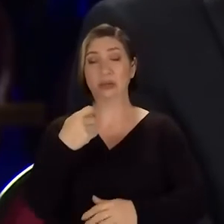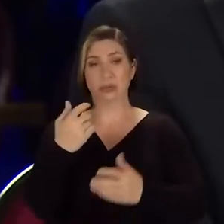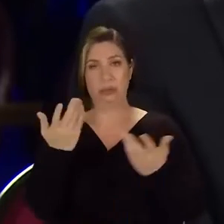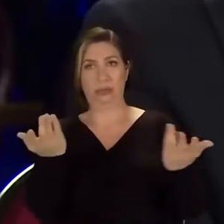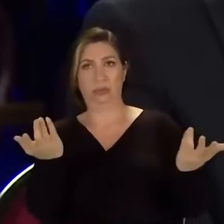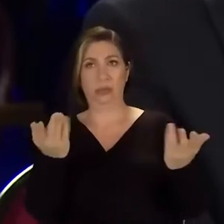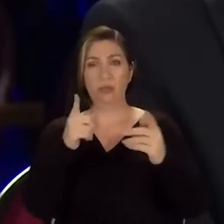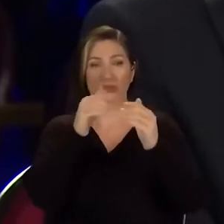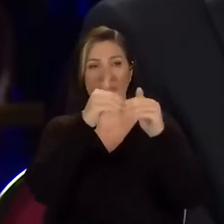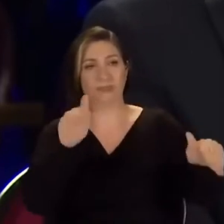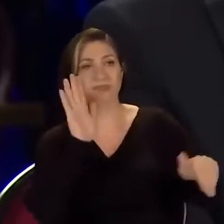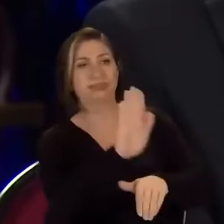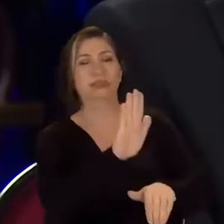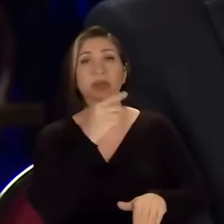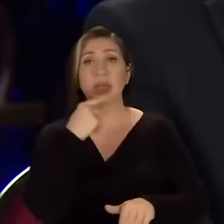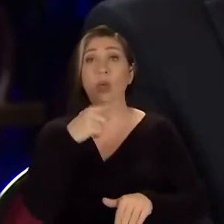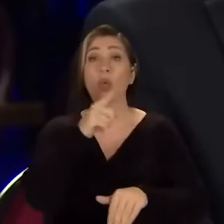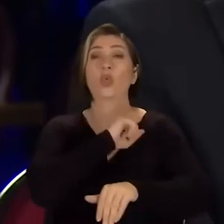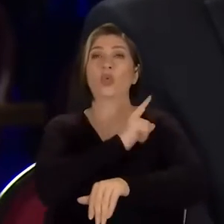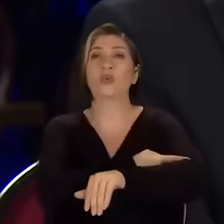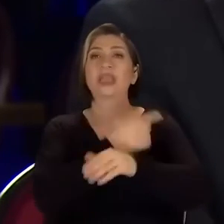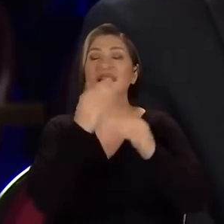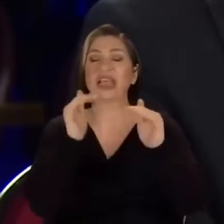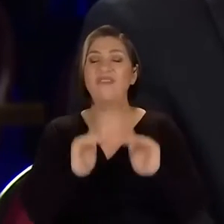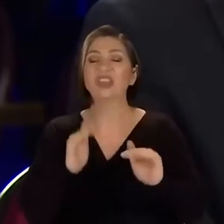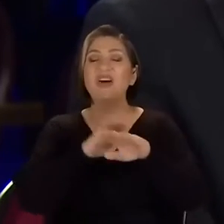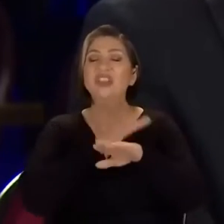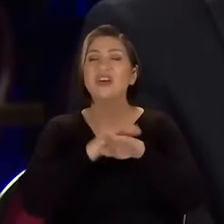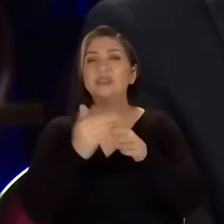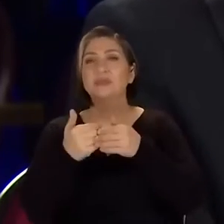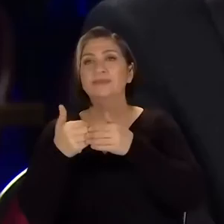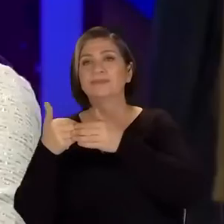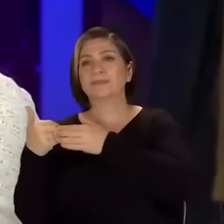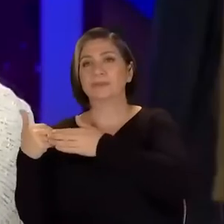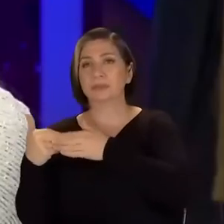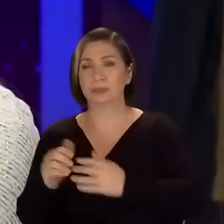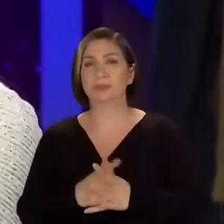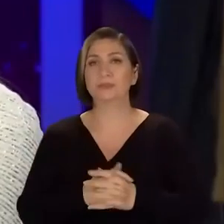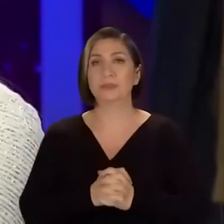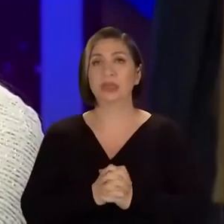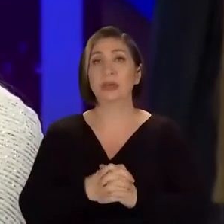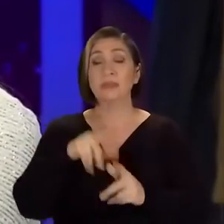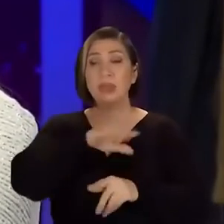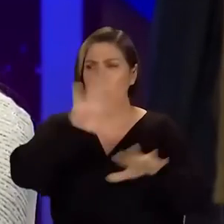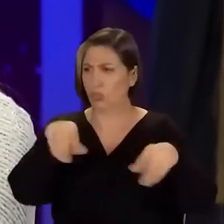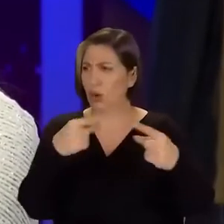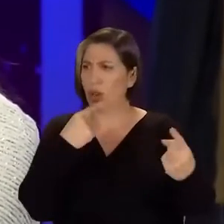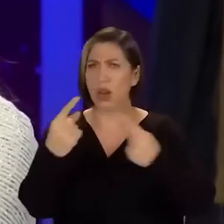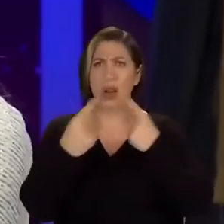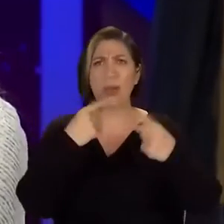geçiremezdiniz. Bloklarlardı bunu. Şimdi artık o kuvvette yavaş yavaş geri çekilmeye başladı. Şimdi bir de bütün bu